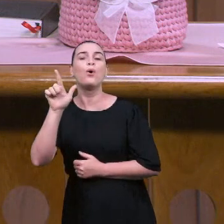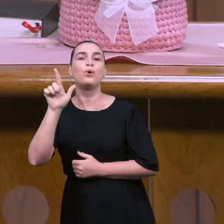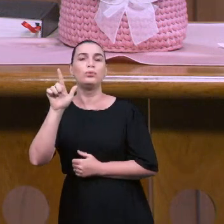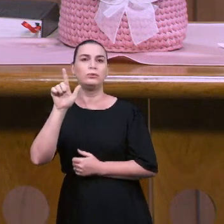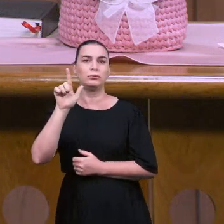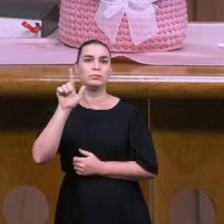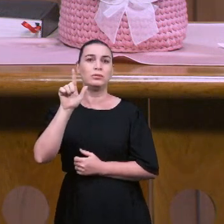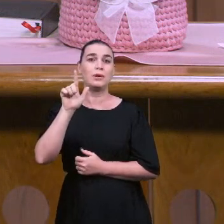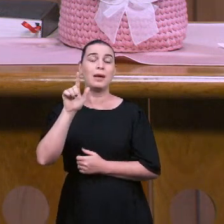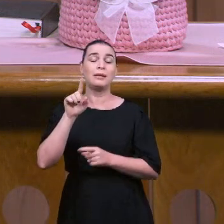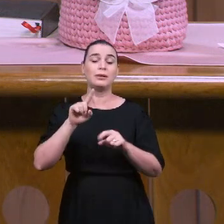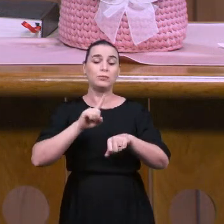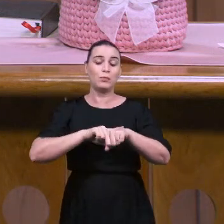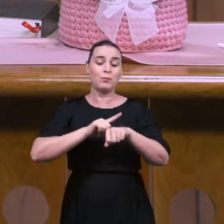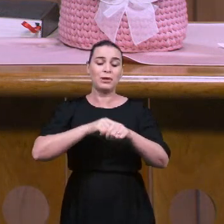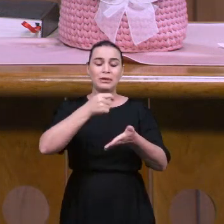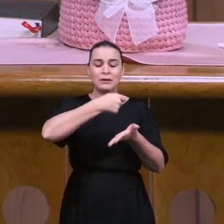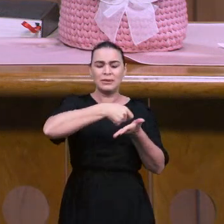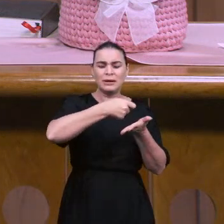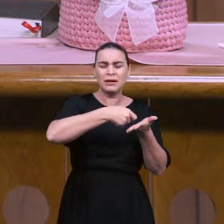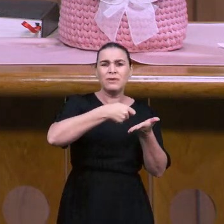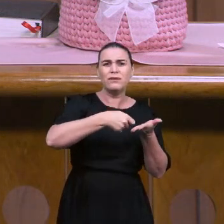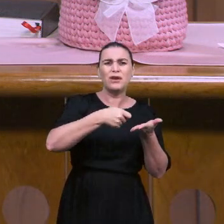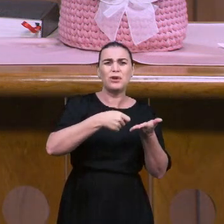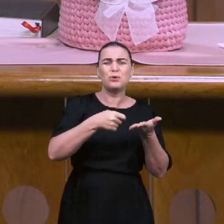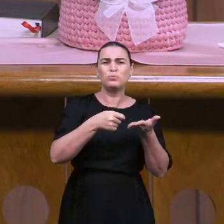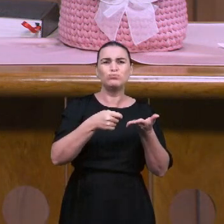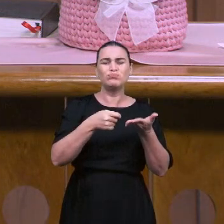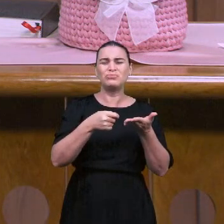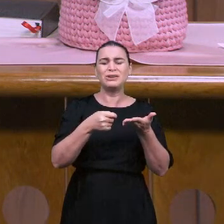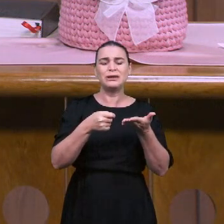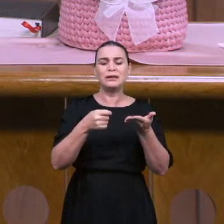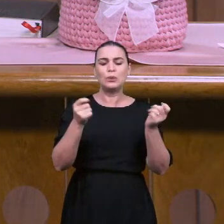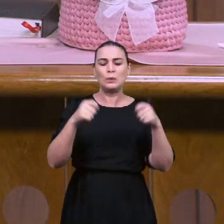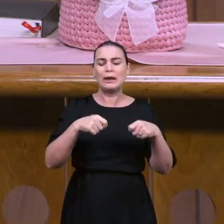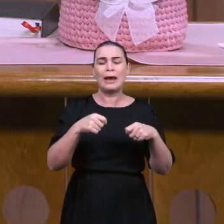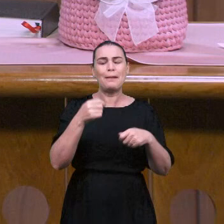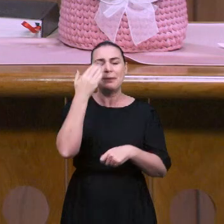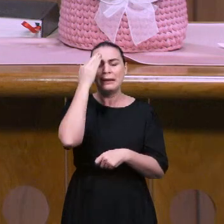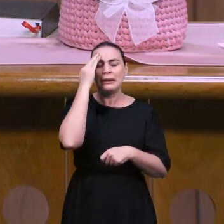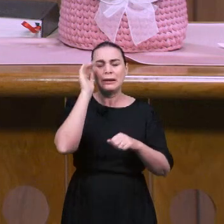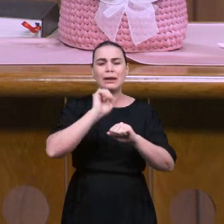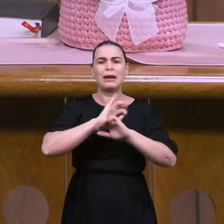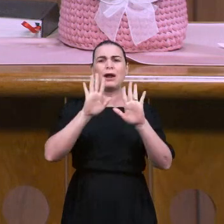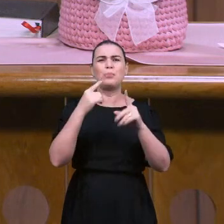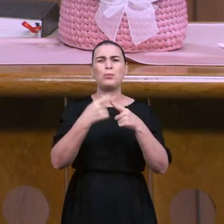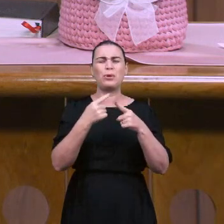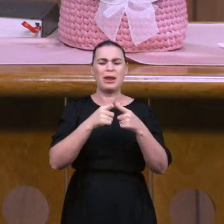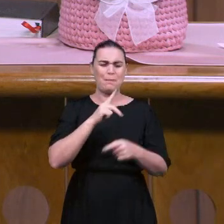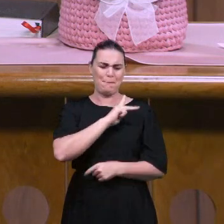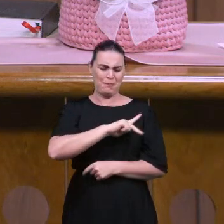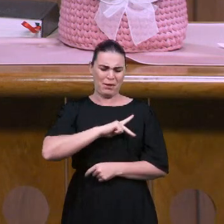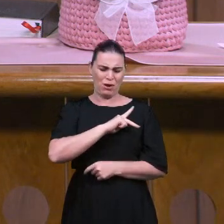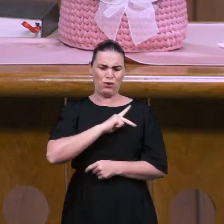le frère, au moment d'écrire, il a mis une chose que on n'a pas compris. Parce que pourquoi Paul?